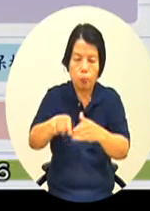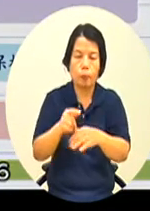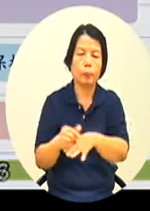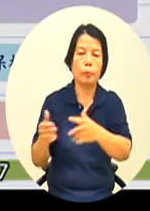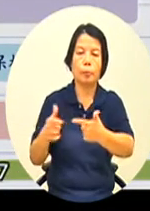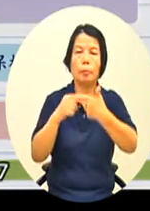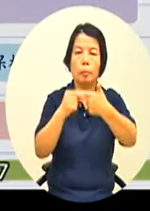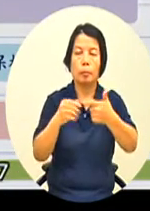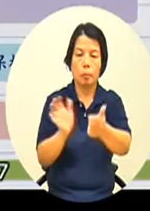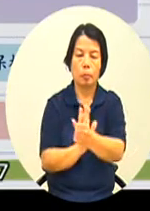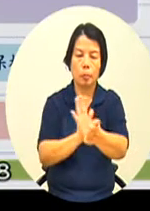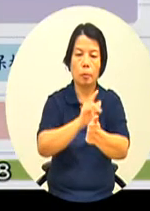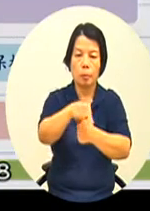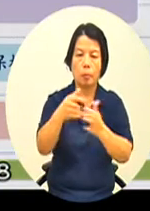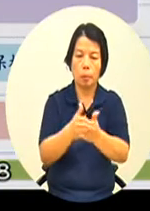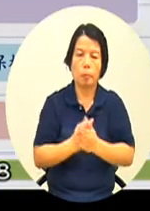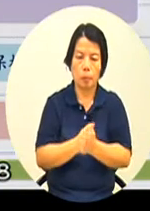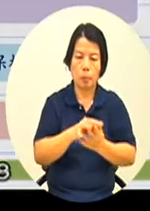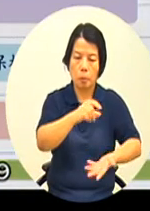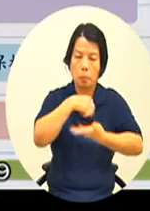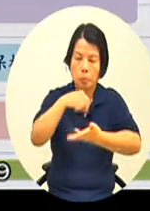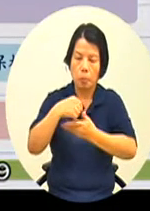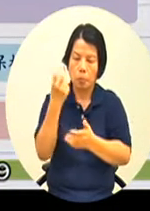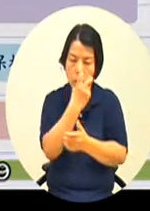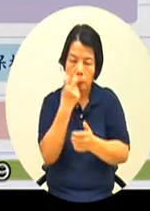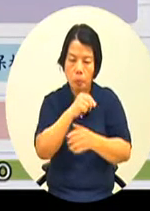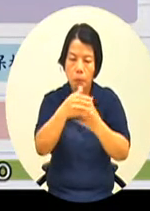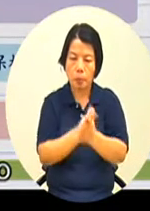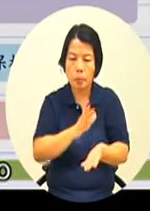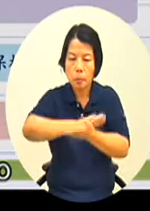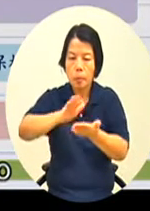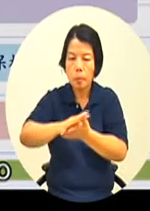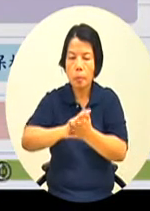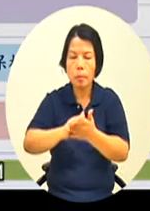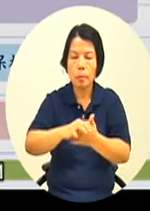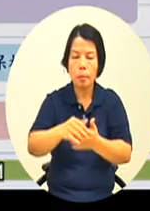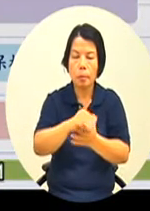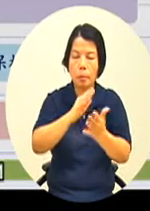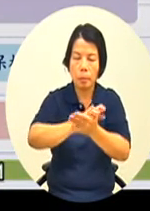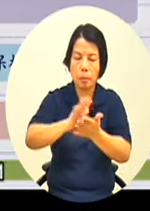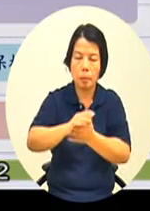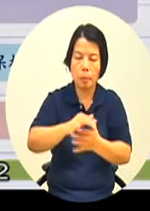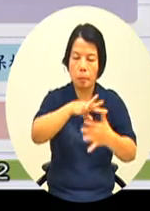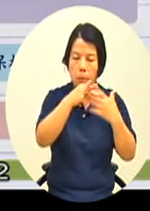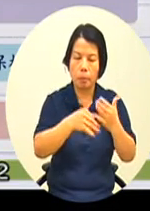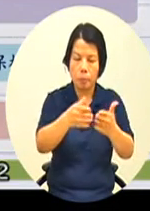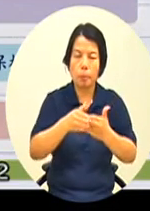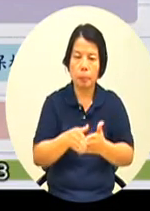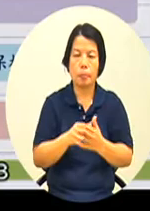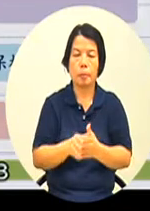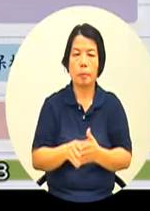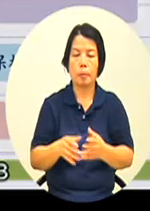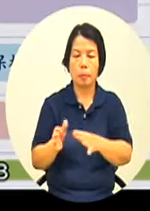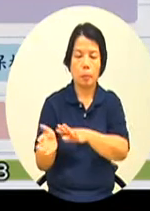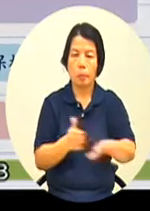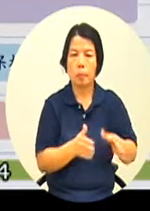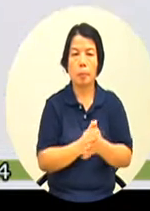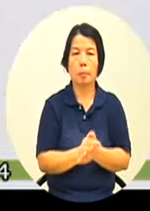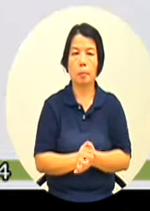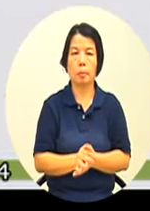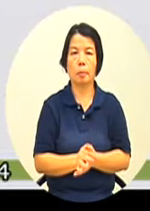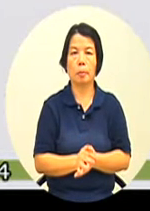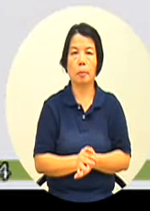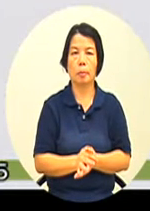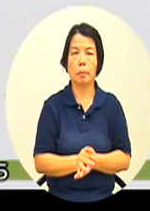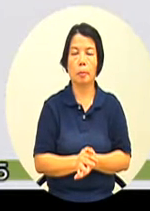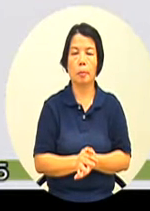分，我们鼓励检举加强查查，来形成一个廉能施政的风气。第四，我们的结语部分，我想我